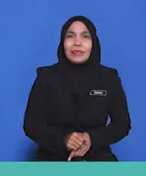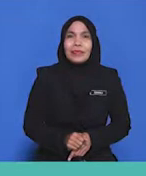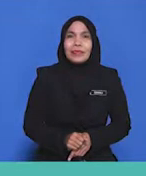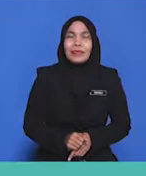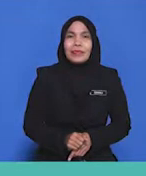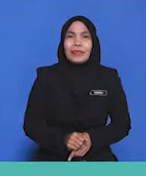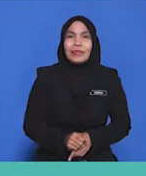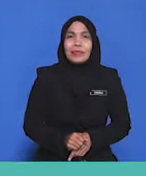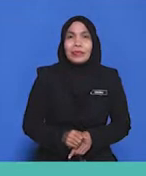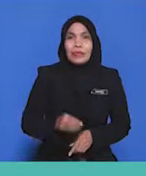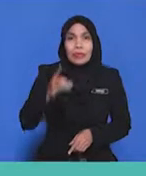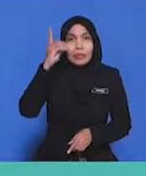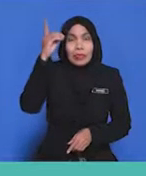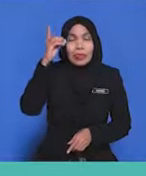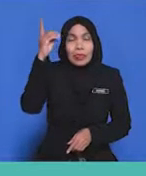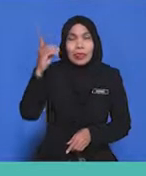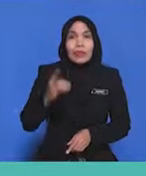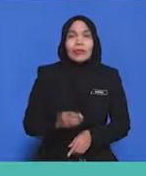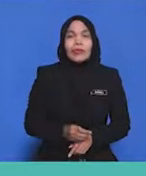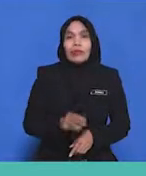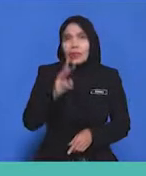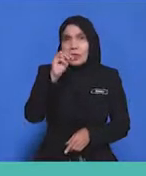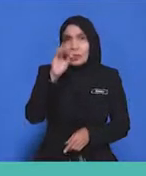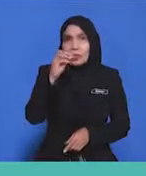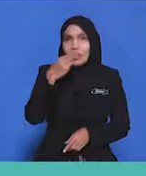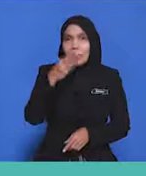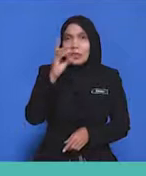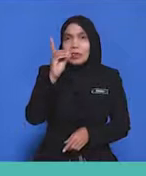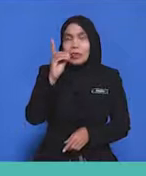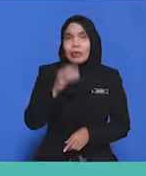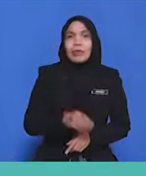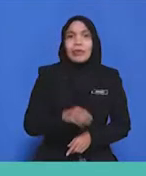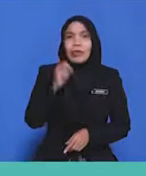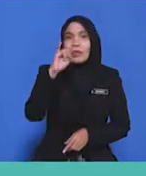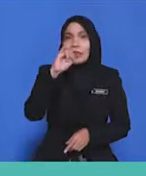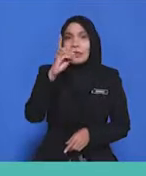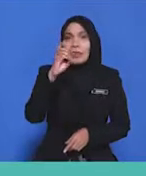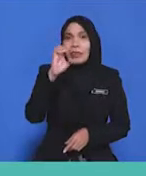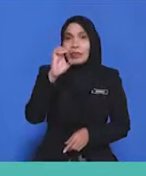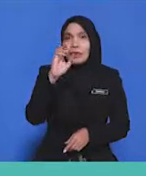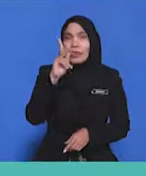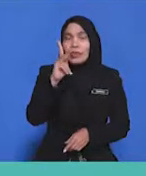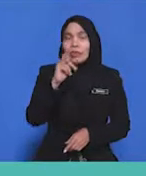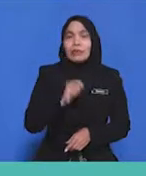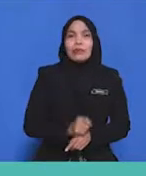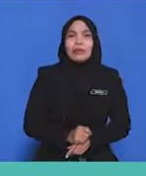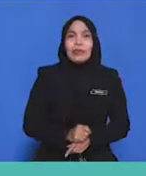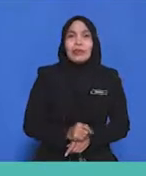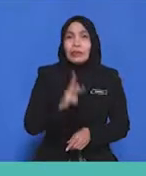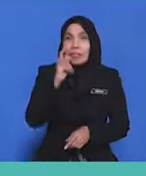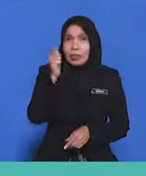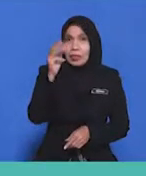Allahyarham Datuk Muhammad Siddiq Abdullah Kamar merupakan pemain badminton yang bergiat aktif di negeri